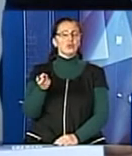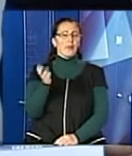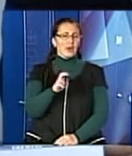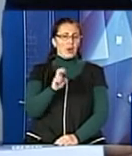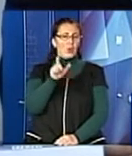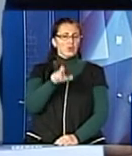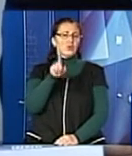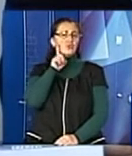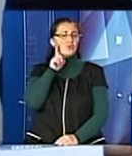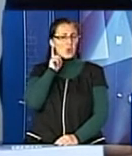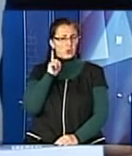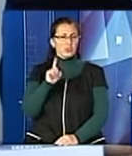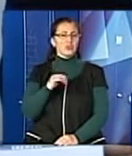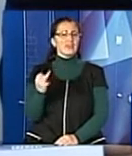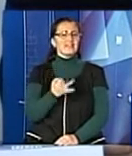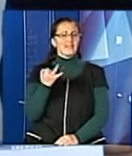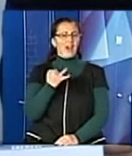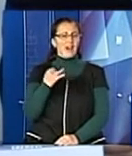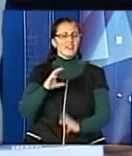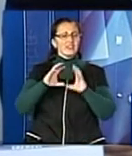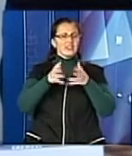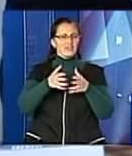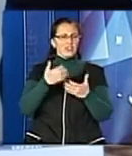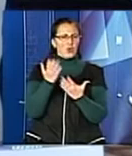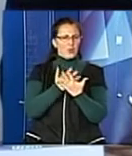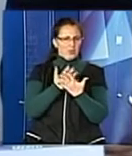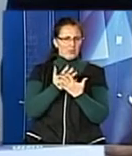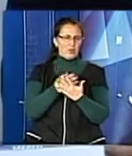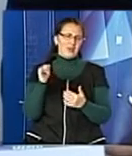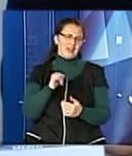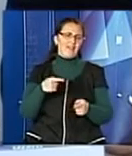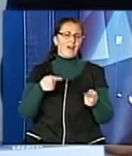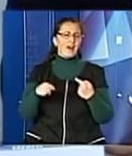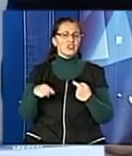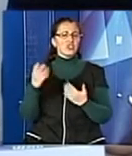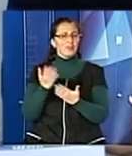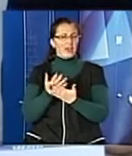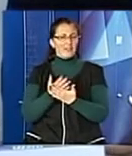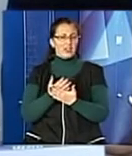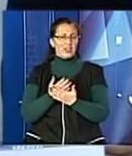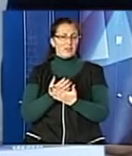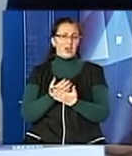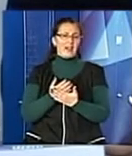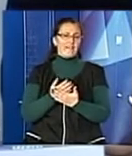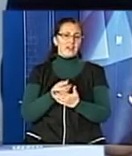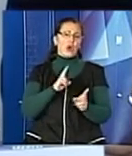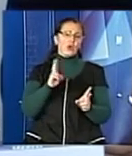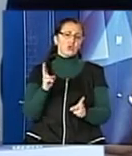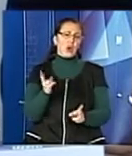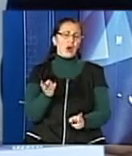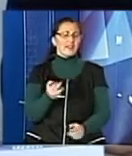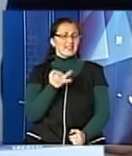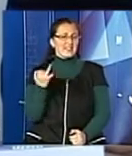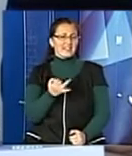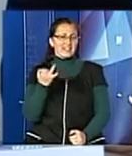людей, які цікавляться як і світовим кінематографом, так і артхаусними фільмами. І також які є зосереджені, зацікавлені або